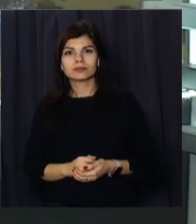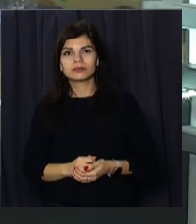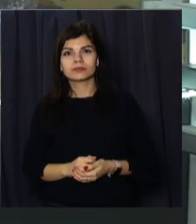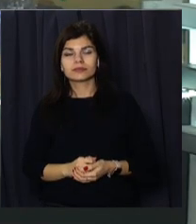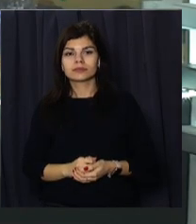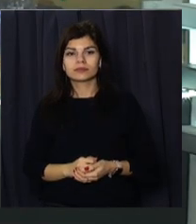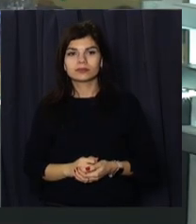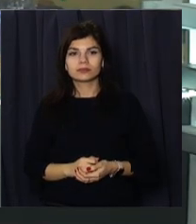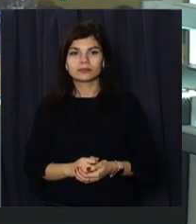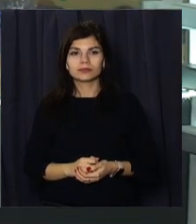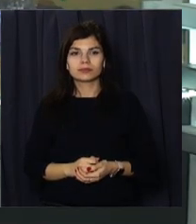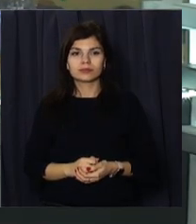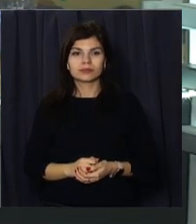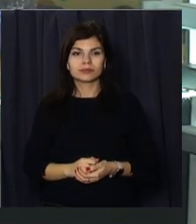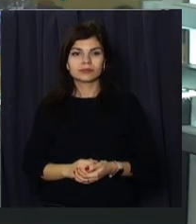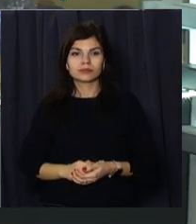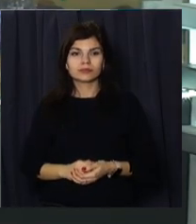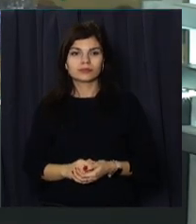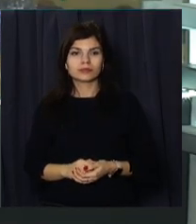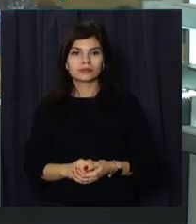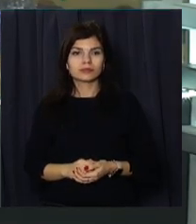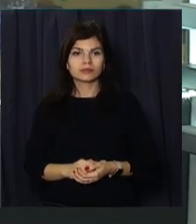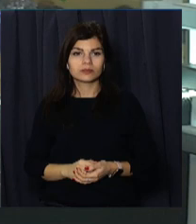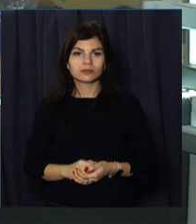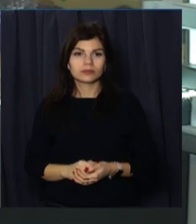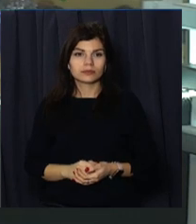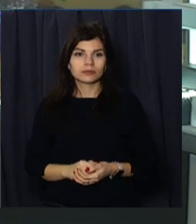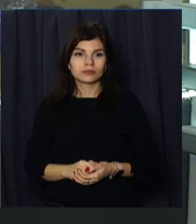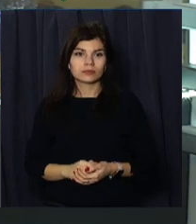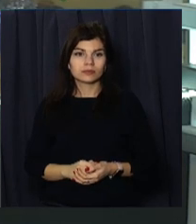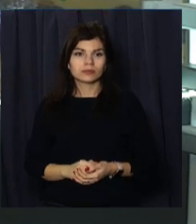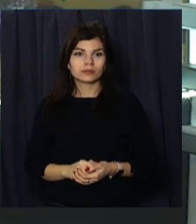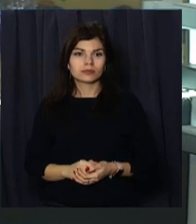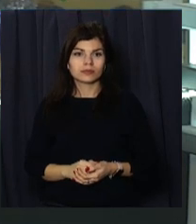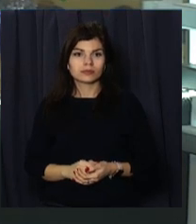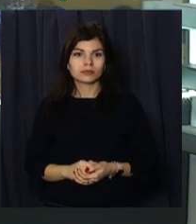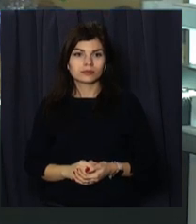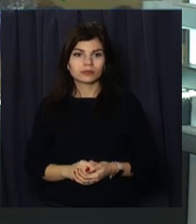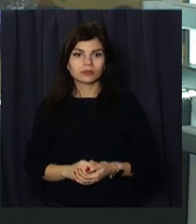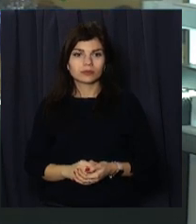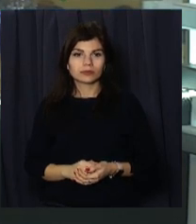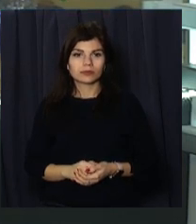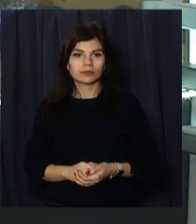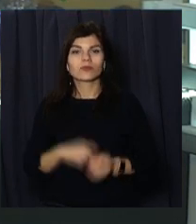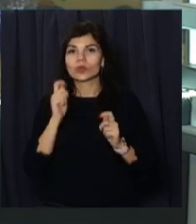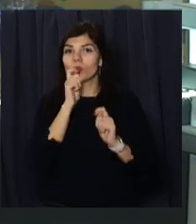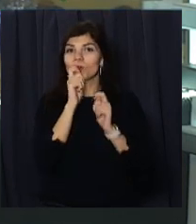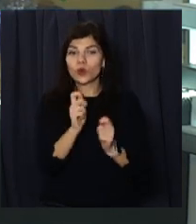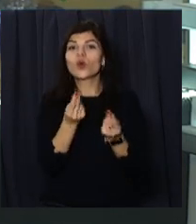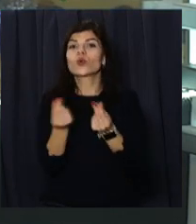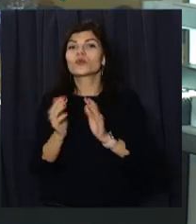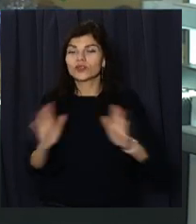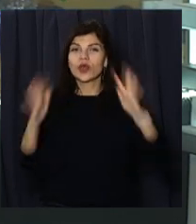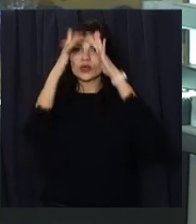Подарунки придбані, ялинка прикрашена, новорічне меню складене. А от на декор святкового столу – ані ідей, ані сил. З